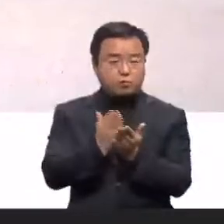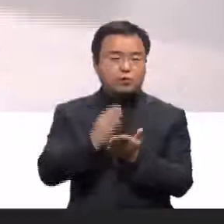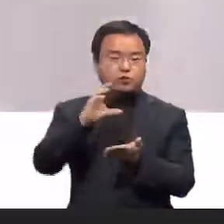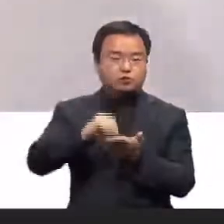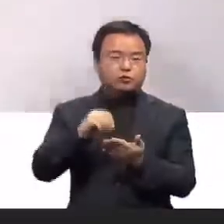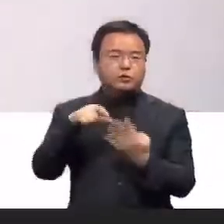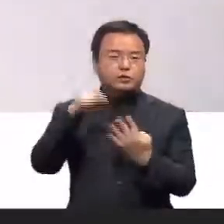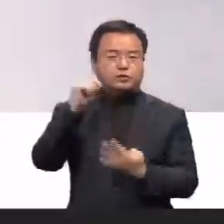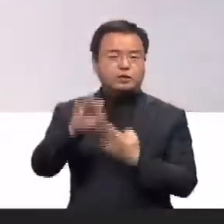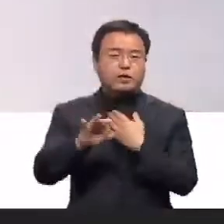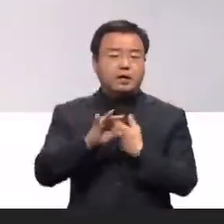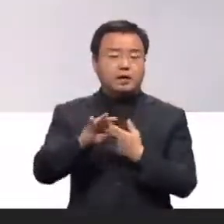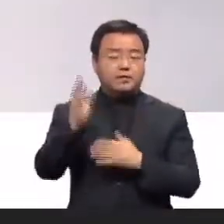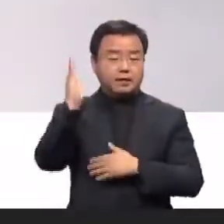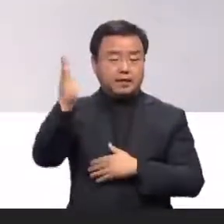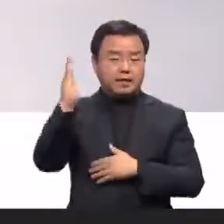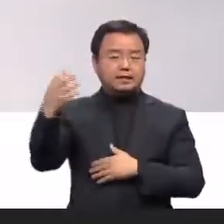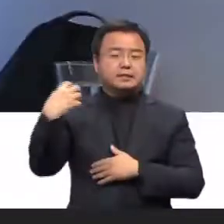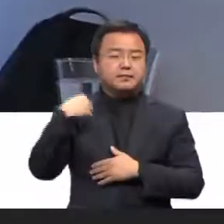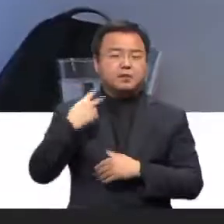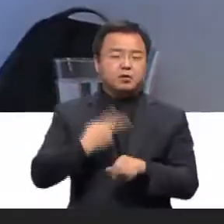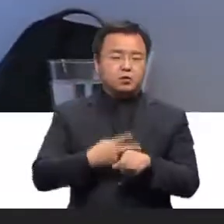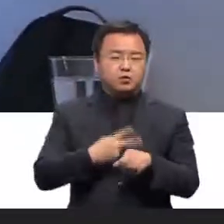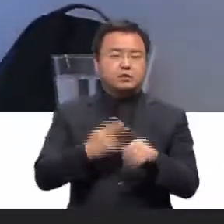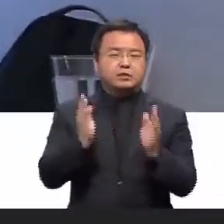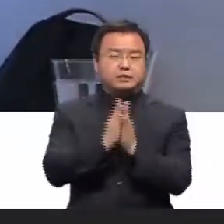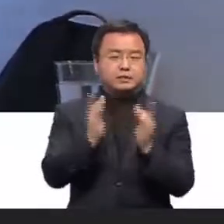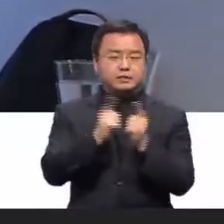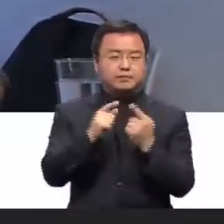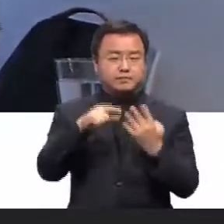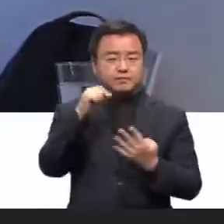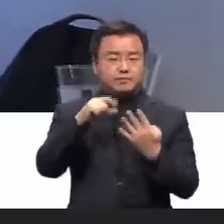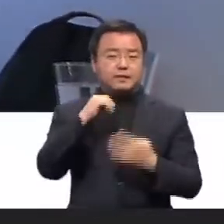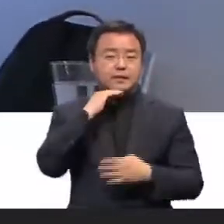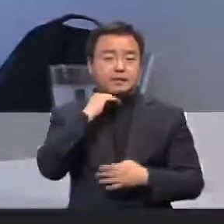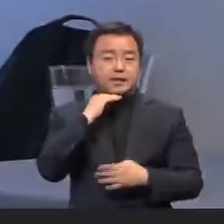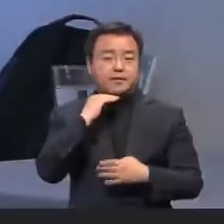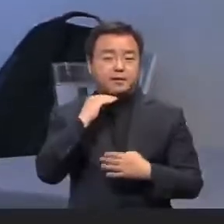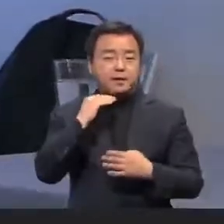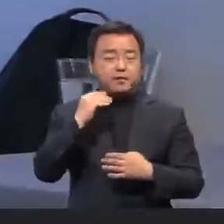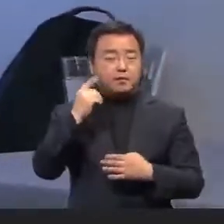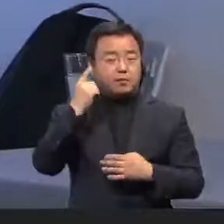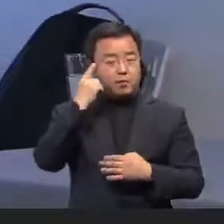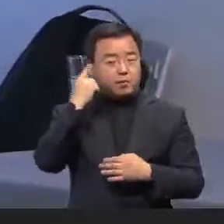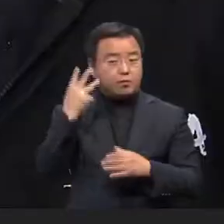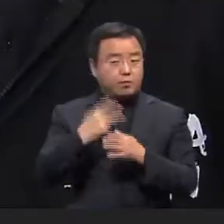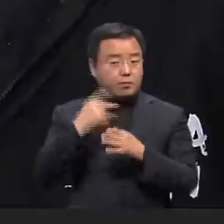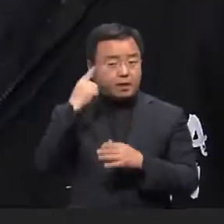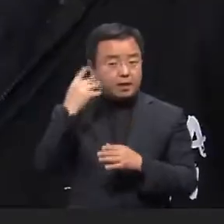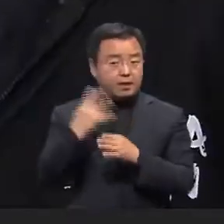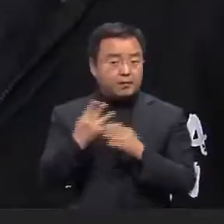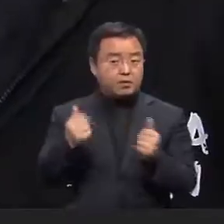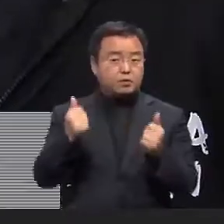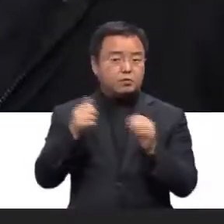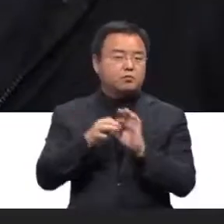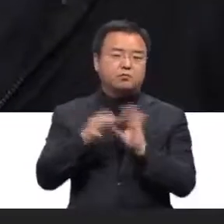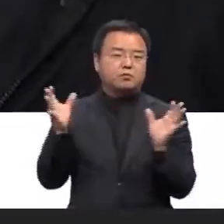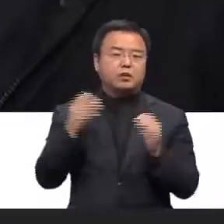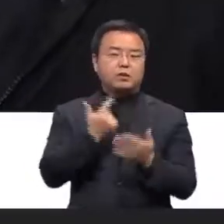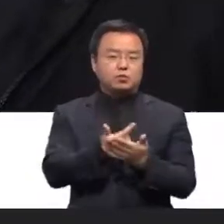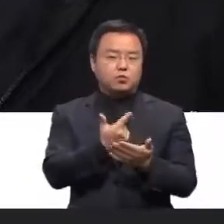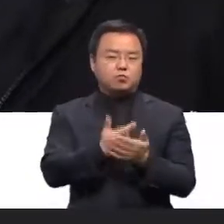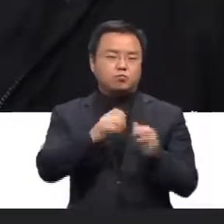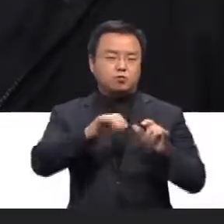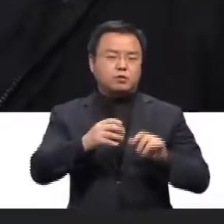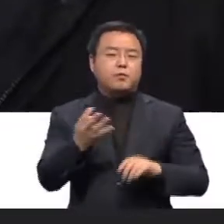될 교수를 학생들이 직접 선발하는데 나이나 학위 등 특별한 자격 제한은 없습니다. 논문을 얼마나 썼느냐,